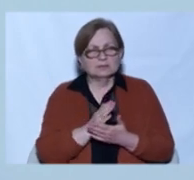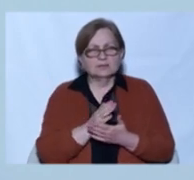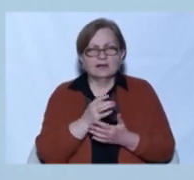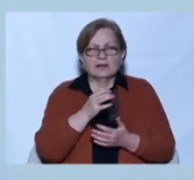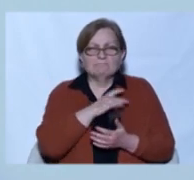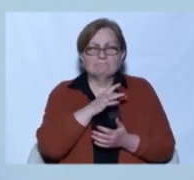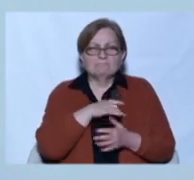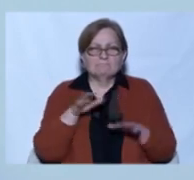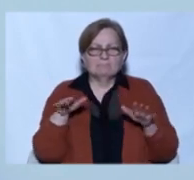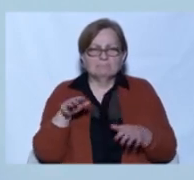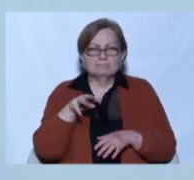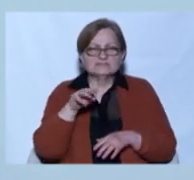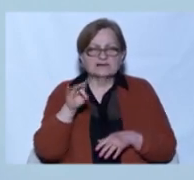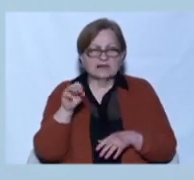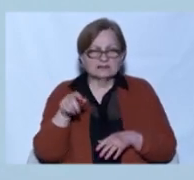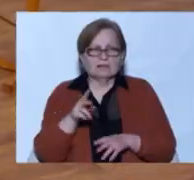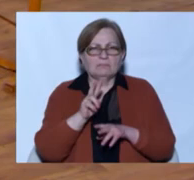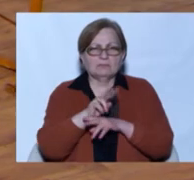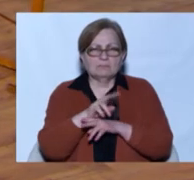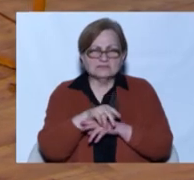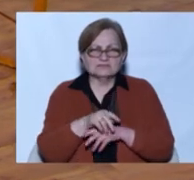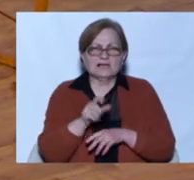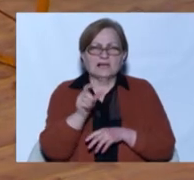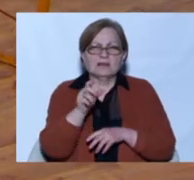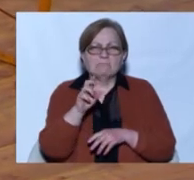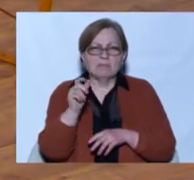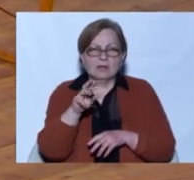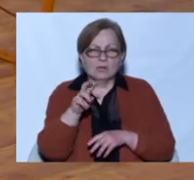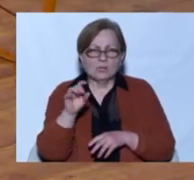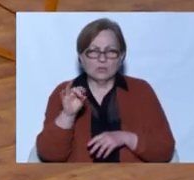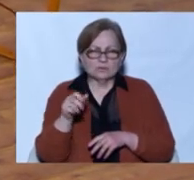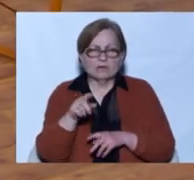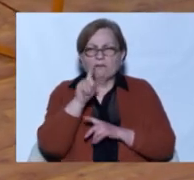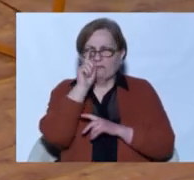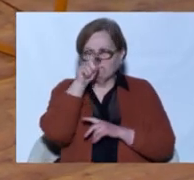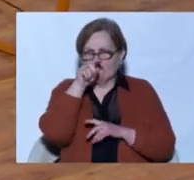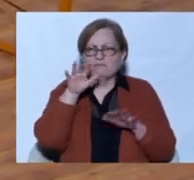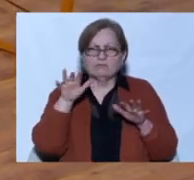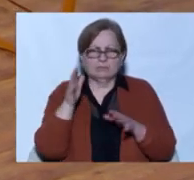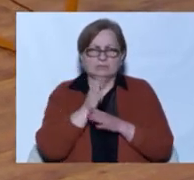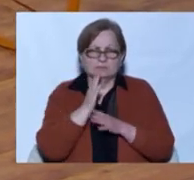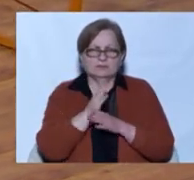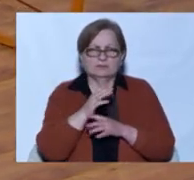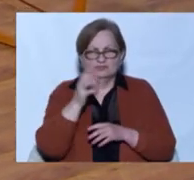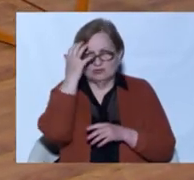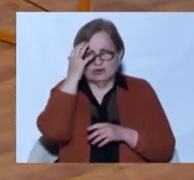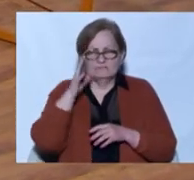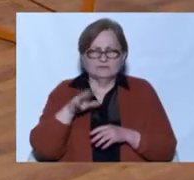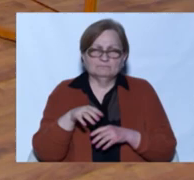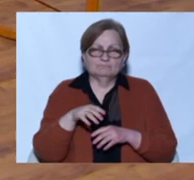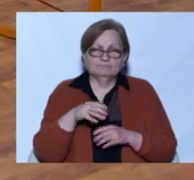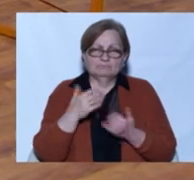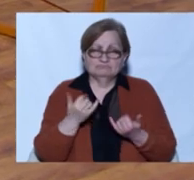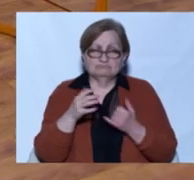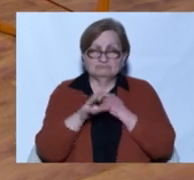მტრედები, მერცხლები, ბეღურები, ზოგჯერ ყვავებიც კი დაფრინავენ. და ამ